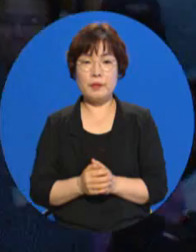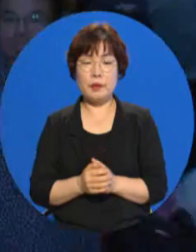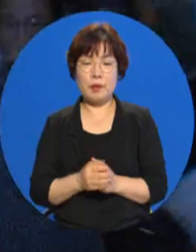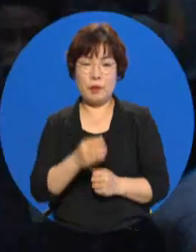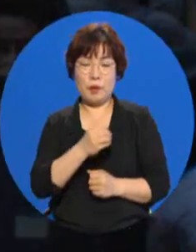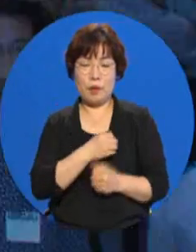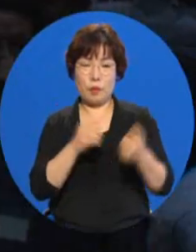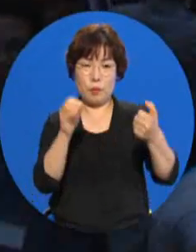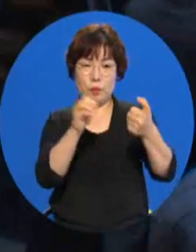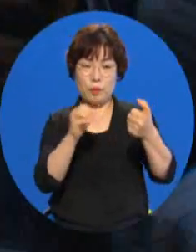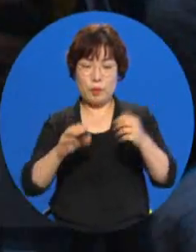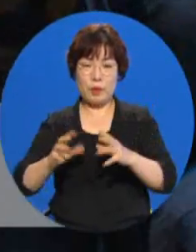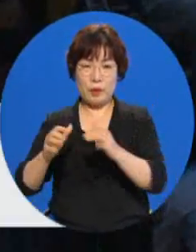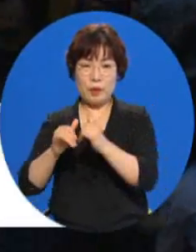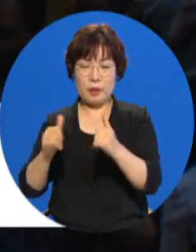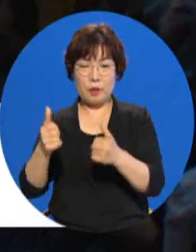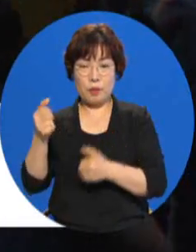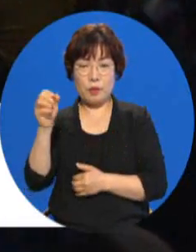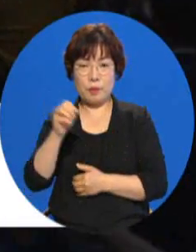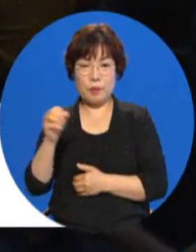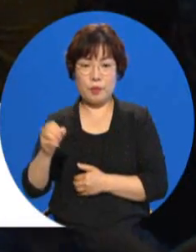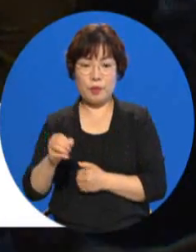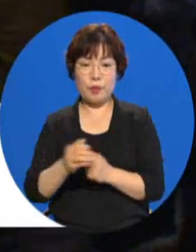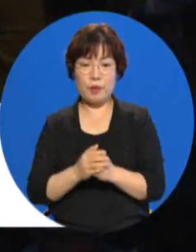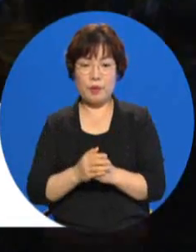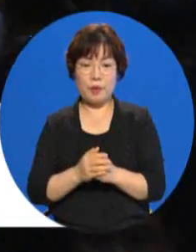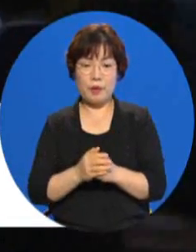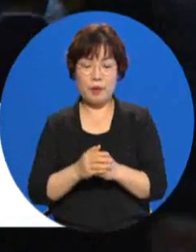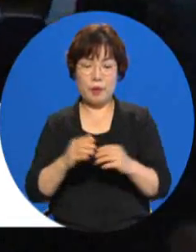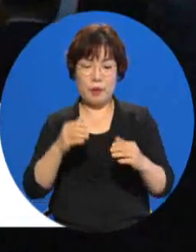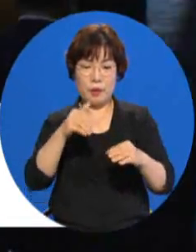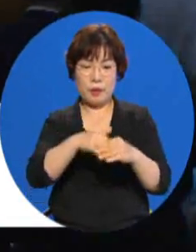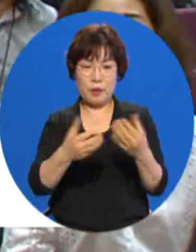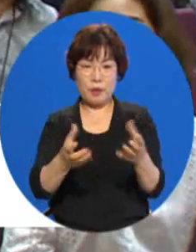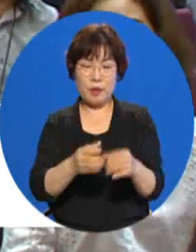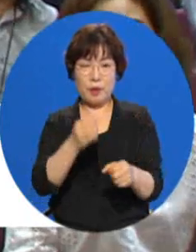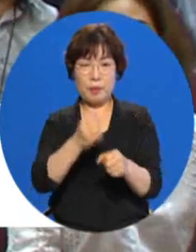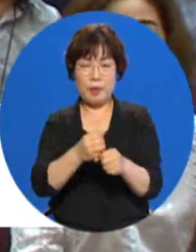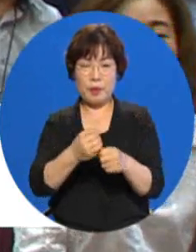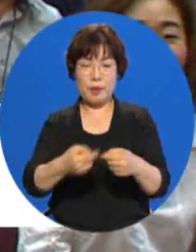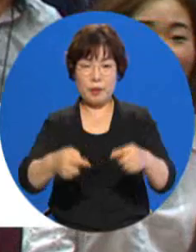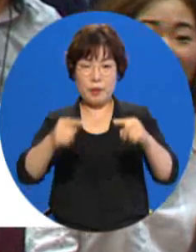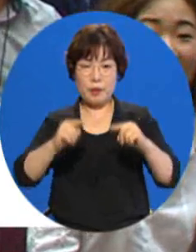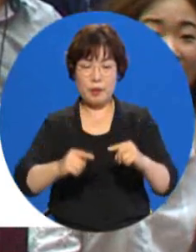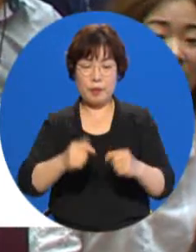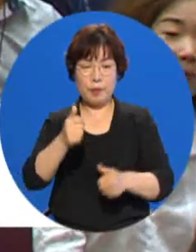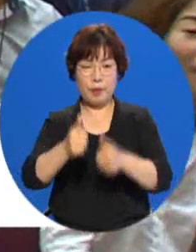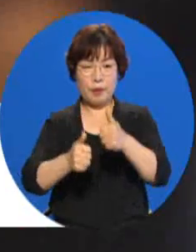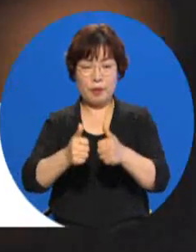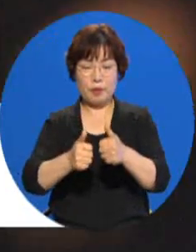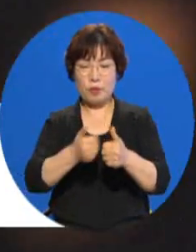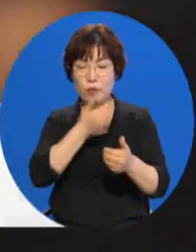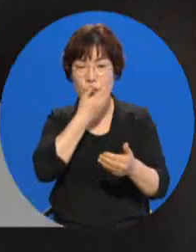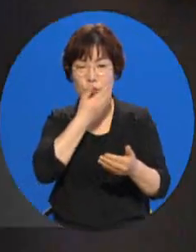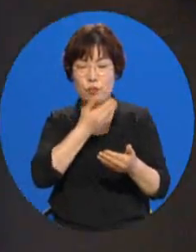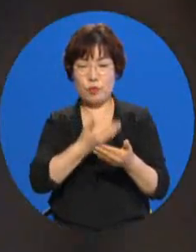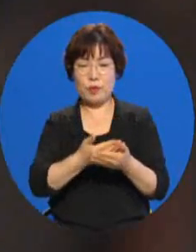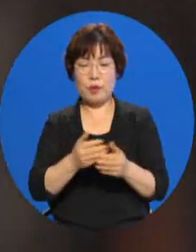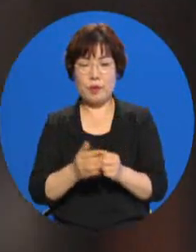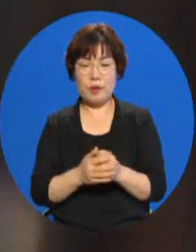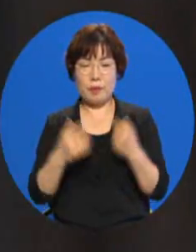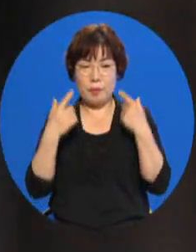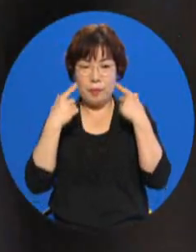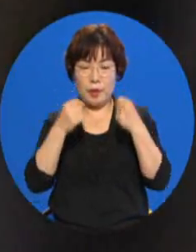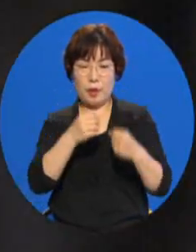권리당원 50%와 일반 국민 50%로 선거인단이 구성되는 국민 참여 경선은 최대 승부처입니다.